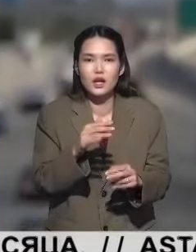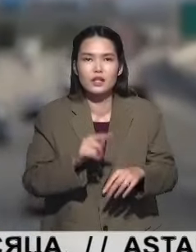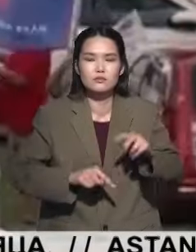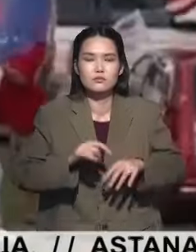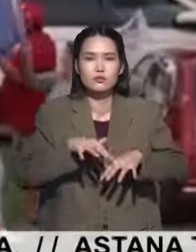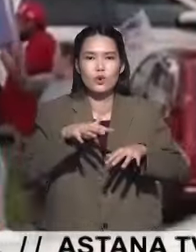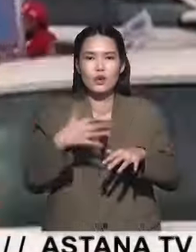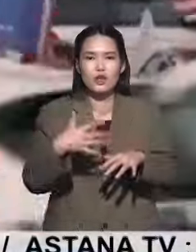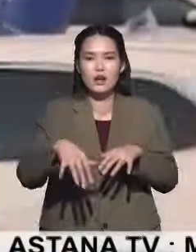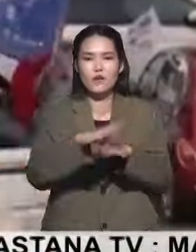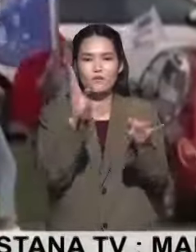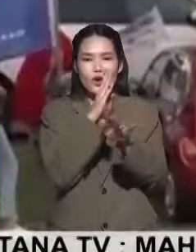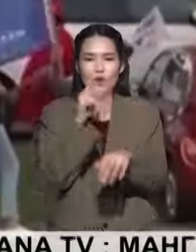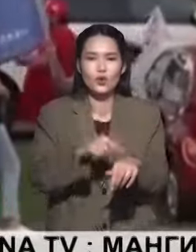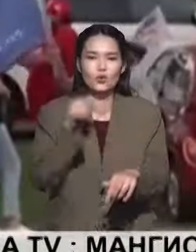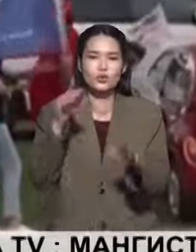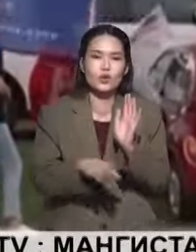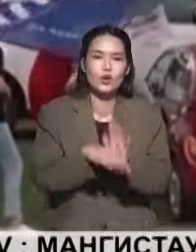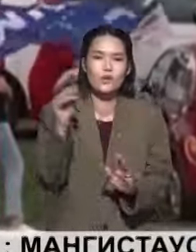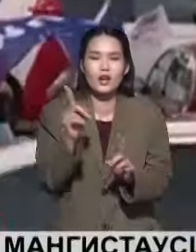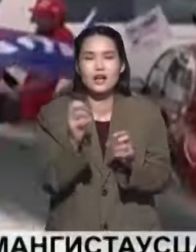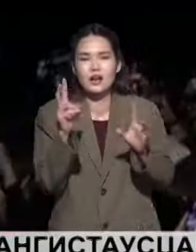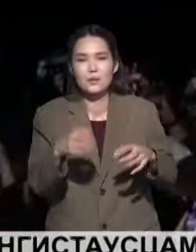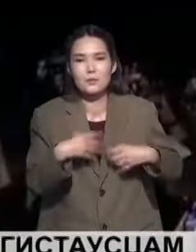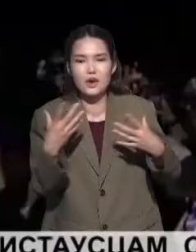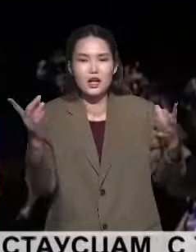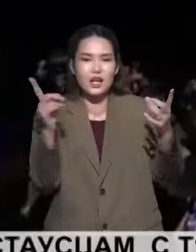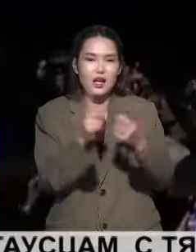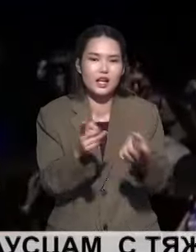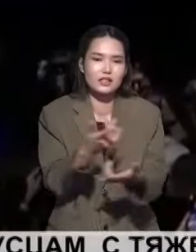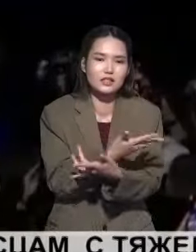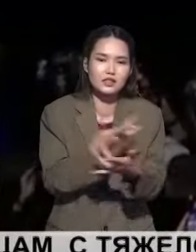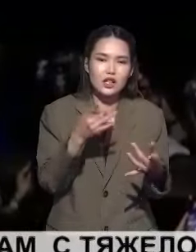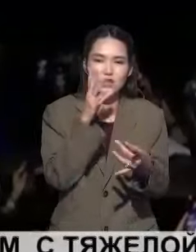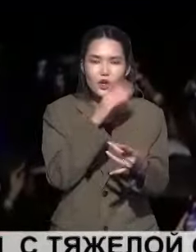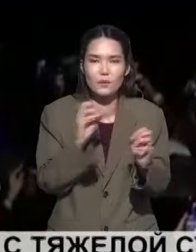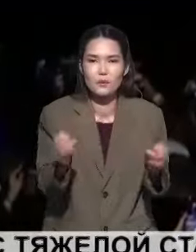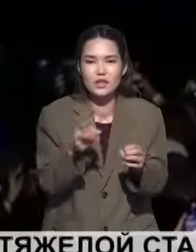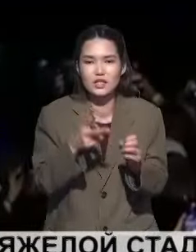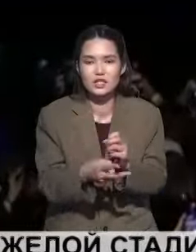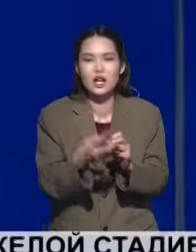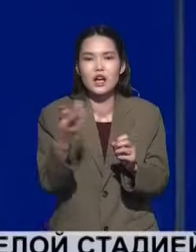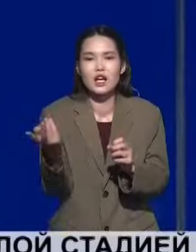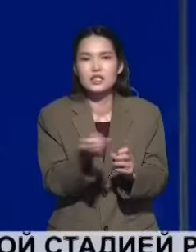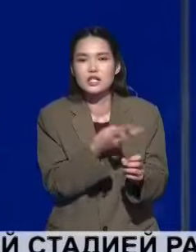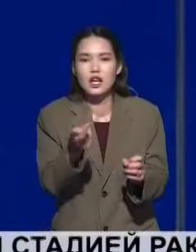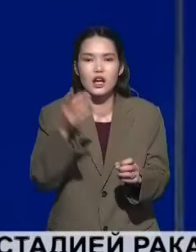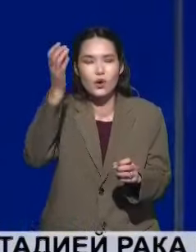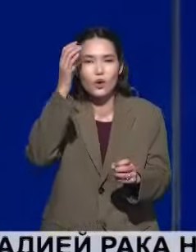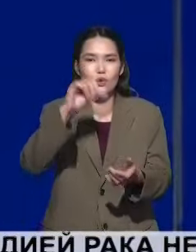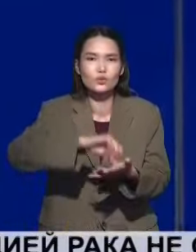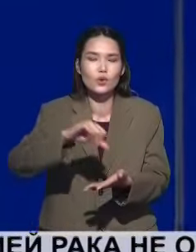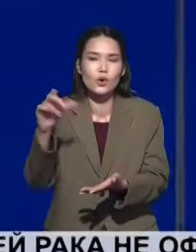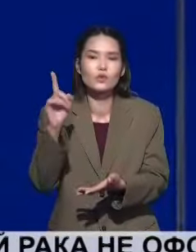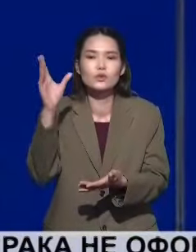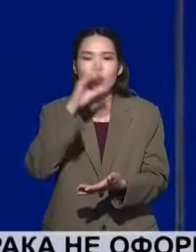воздухе. Для американцев выборы что-то вроде праздника. Как его встретишь, так и пройдут последующие 4 года. Оба кандидата пока хранят молчание. Все, что можно